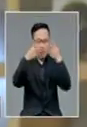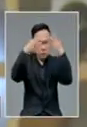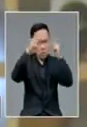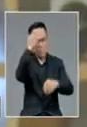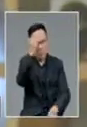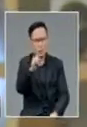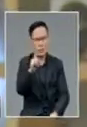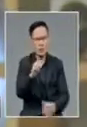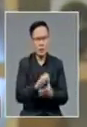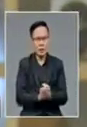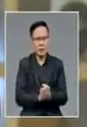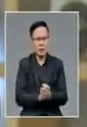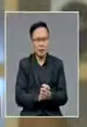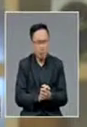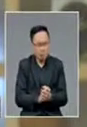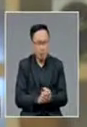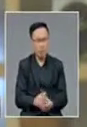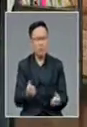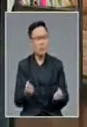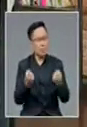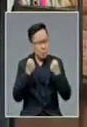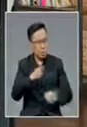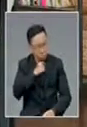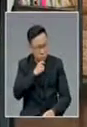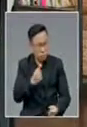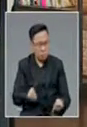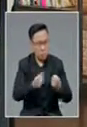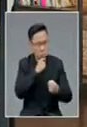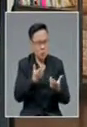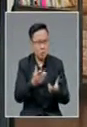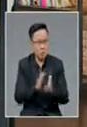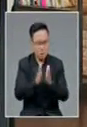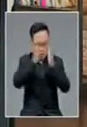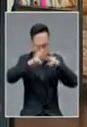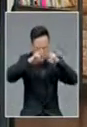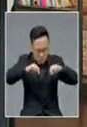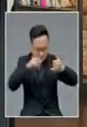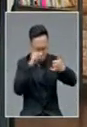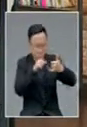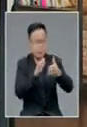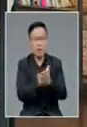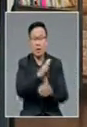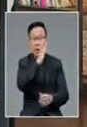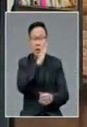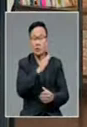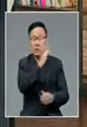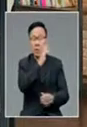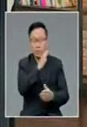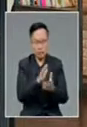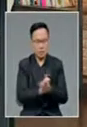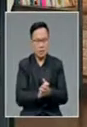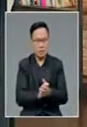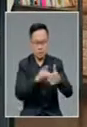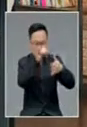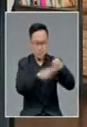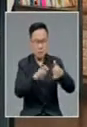รัฐมนตรีกับเขาเนี่ยแล้วจะแบบม ี ถ้าจะทำงานไหวไหม ค ือนักวิเคราะห์เขามองว่าถ้าฝั่งมหาธีชนะครั้งนี้นะมหาธีอาจ